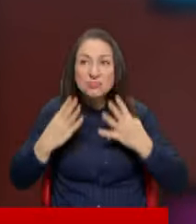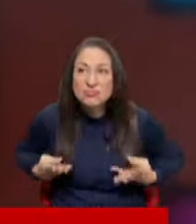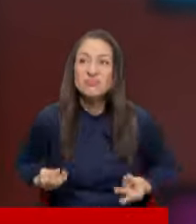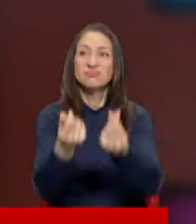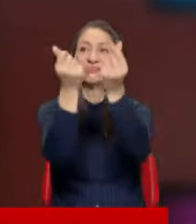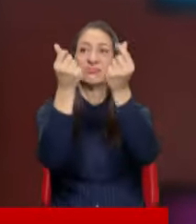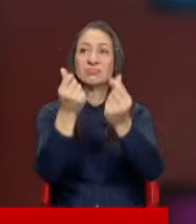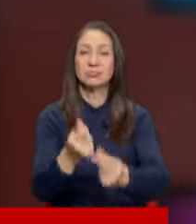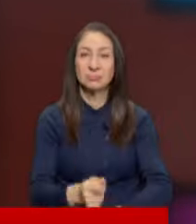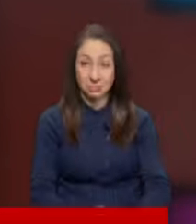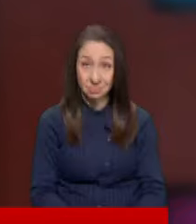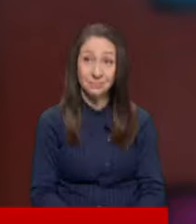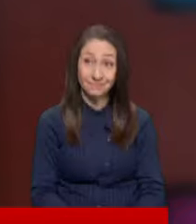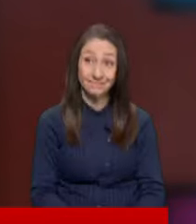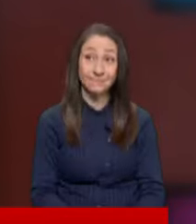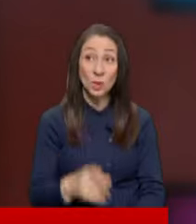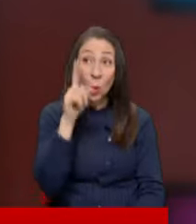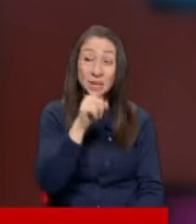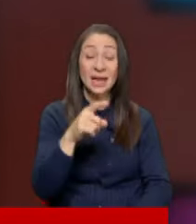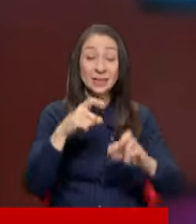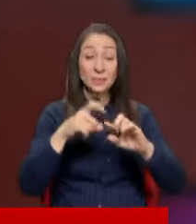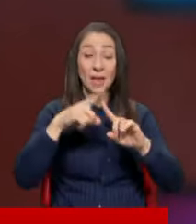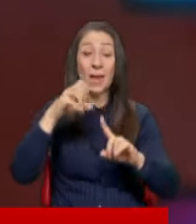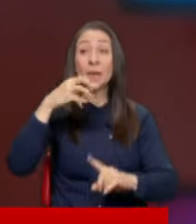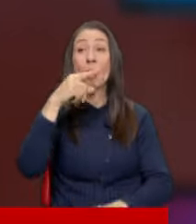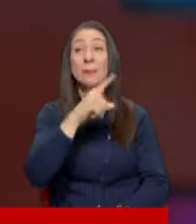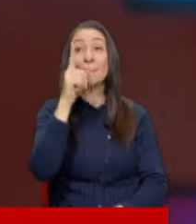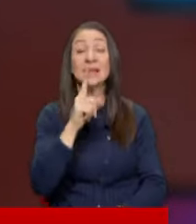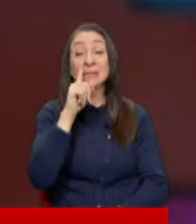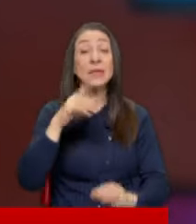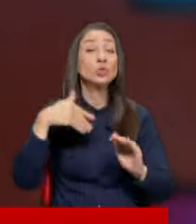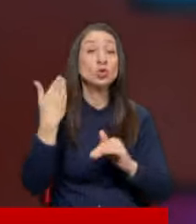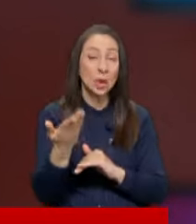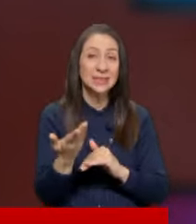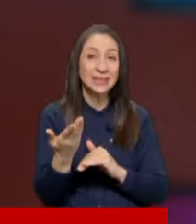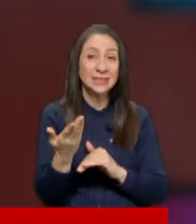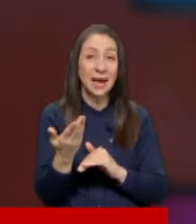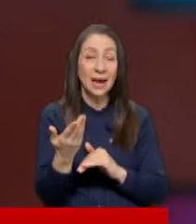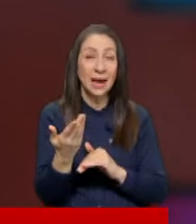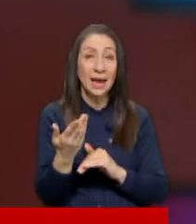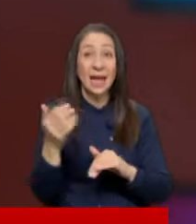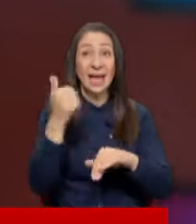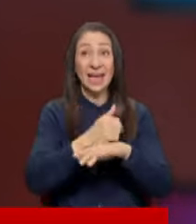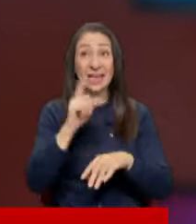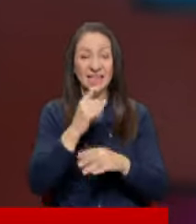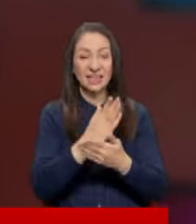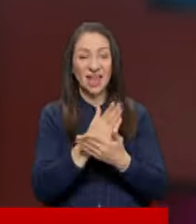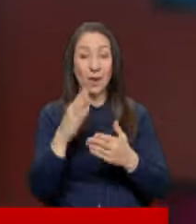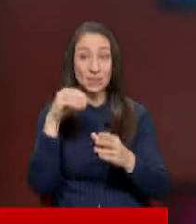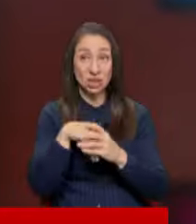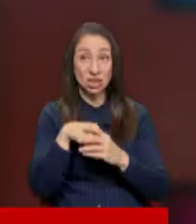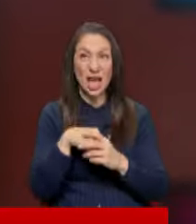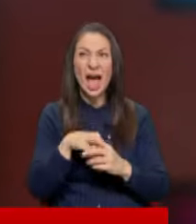edilmişti linç Dolayısıyla Recep Tayyip Erdoğan 1 Nisan sonrasında iktidarının devamı